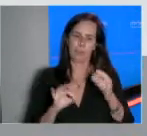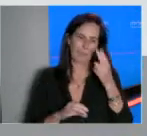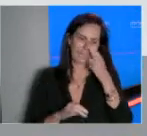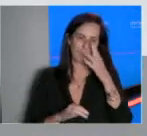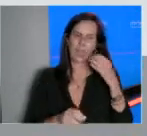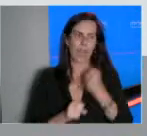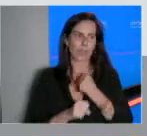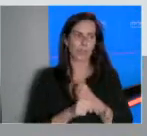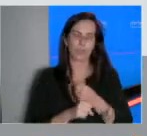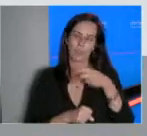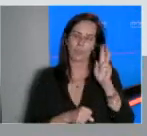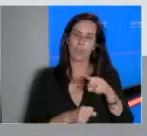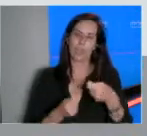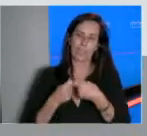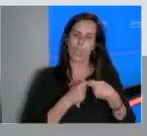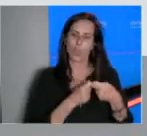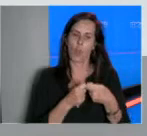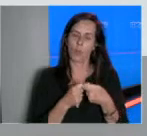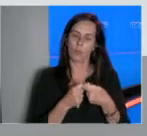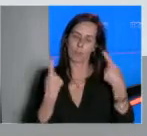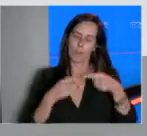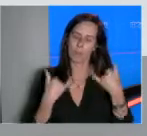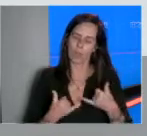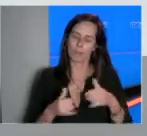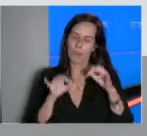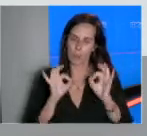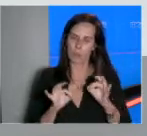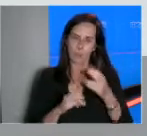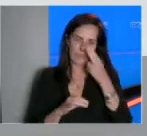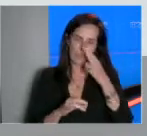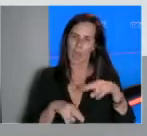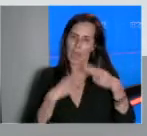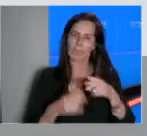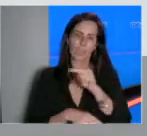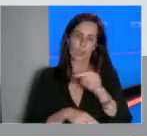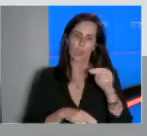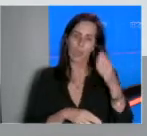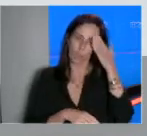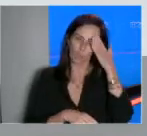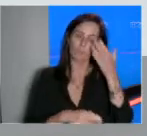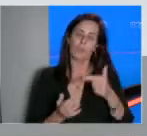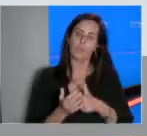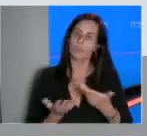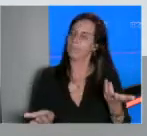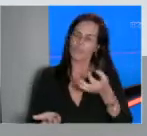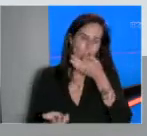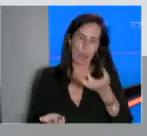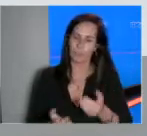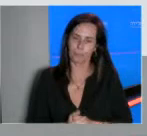מנסה לעשות, ויש התארגנות בימים האלה שבאמת מנסה להחזיר את הנושא הזה למודעות, כי אין